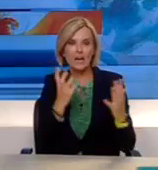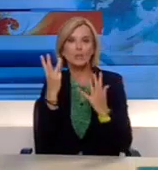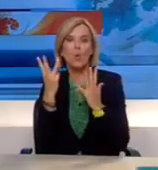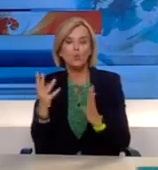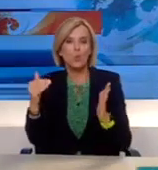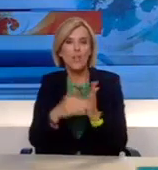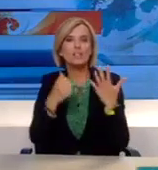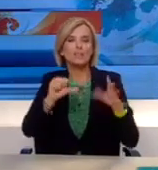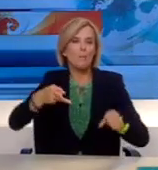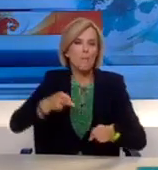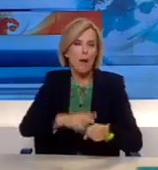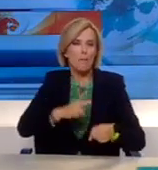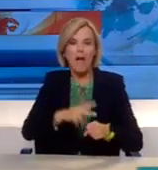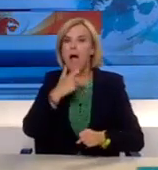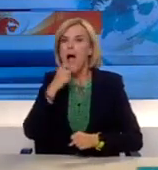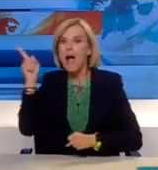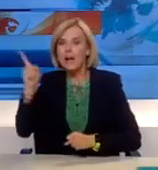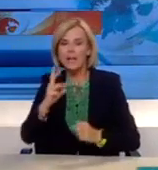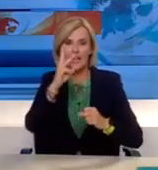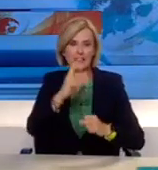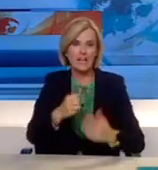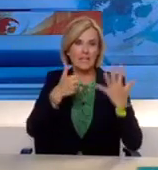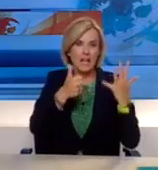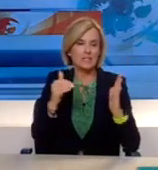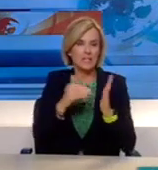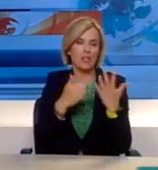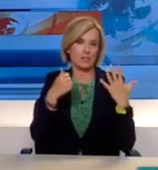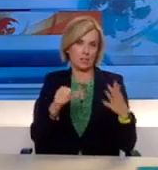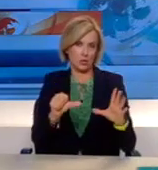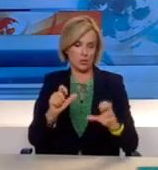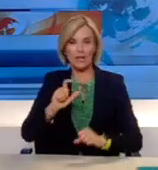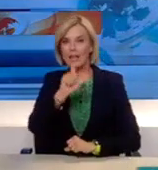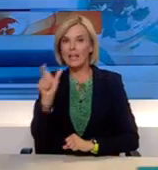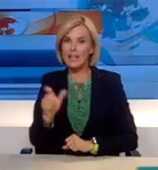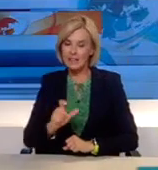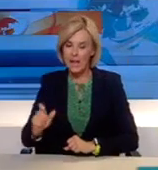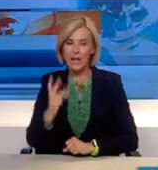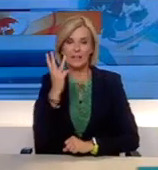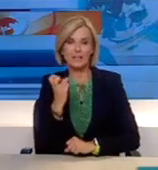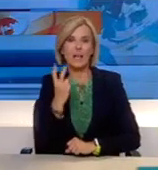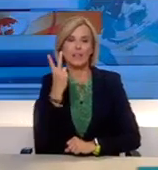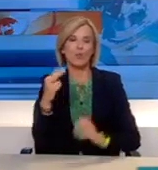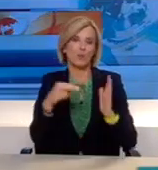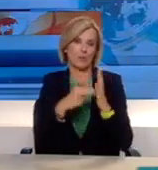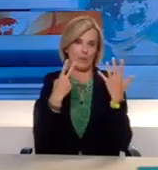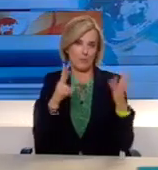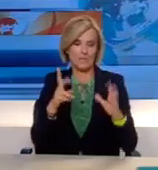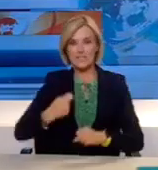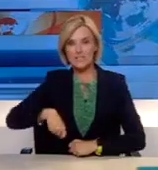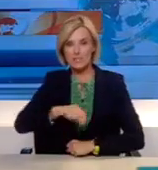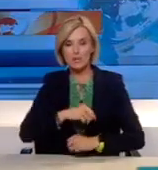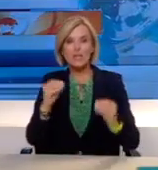98.600. Ηνωμένο Βασίλειο, 36.600. Ιταλία, 32.700.